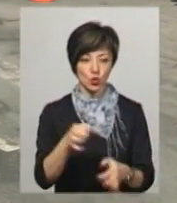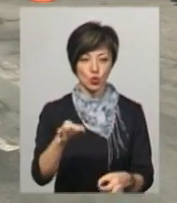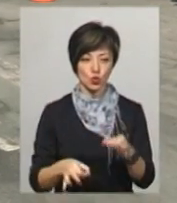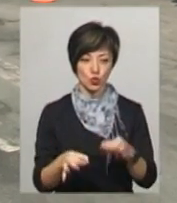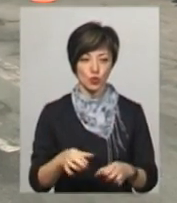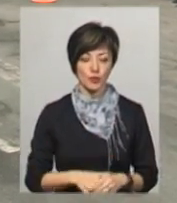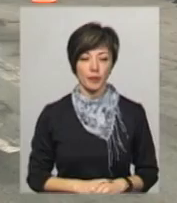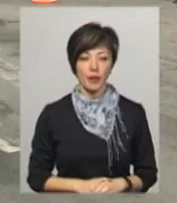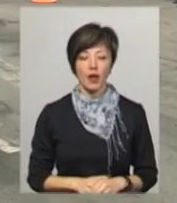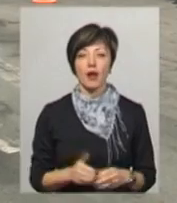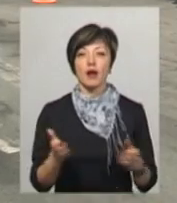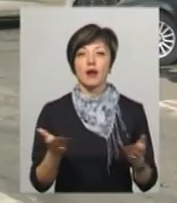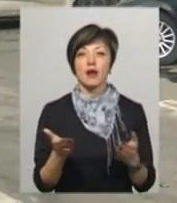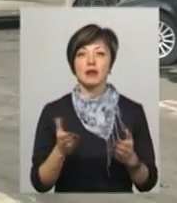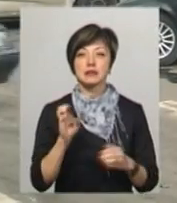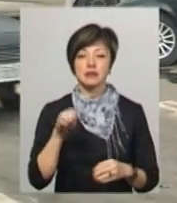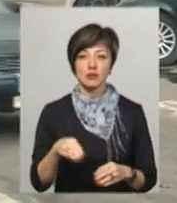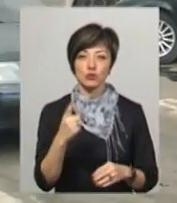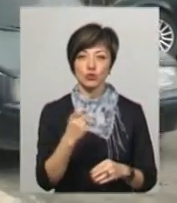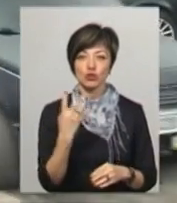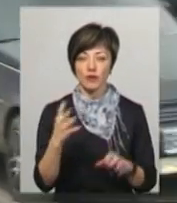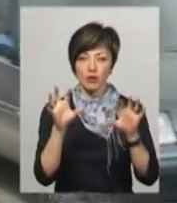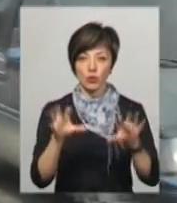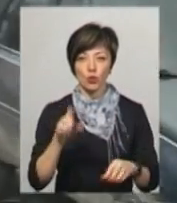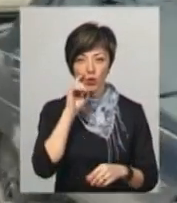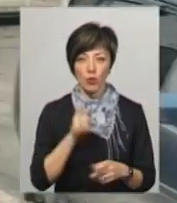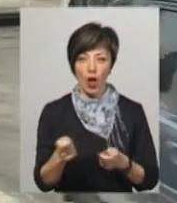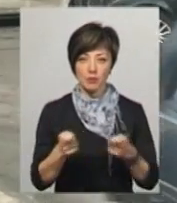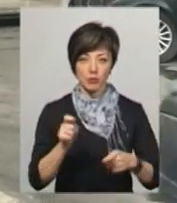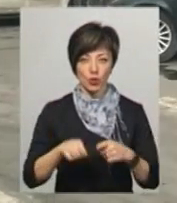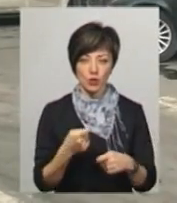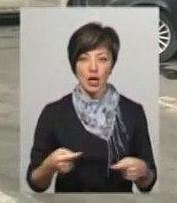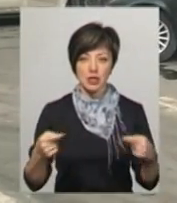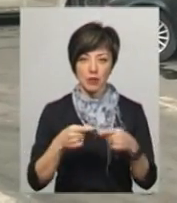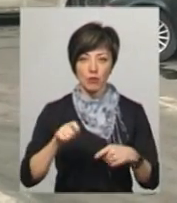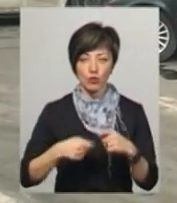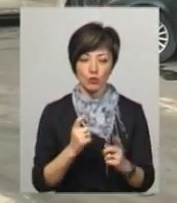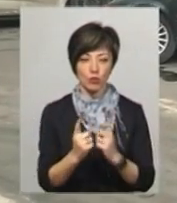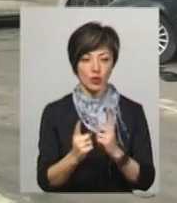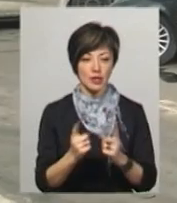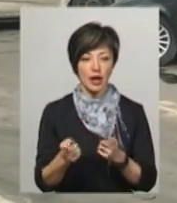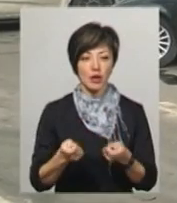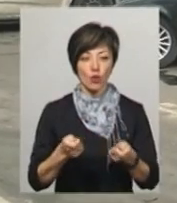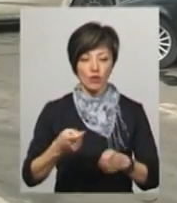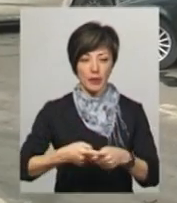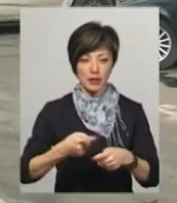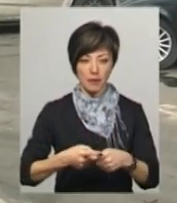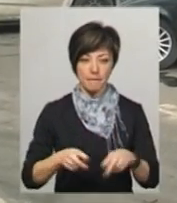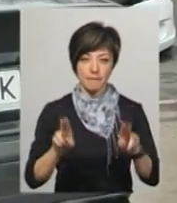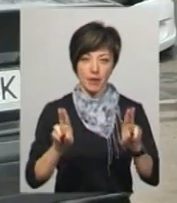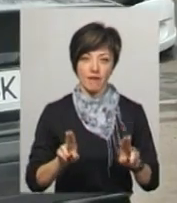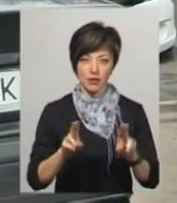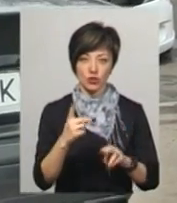Все. Яка стаття інкримінується? Стаття 124 Кодексу України про адмінправопорушення, а саме порушення проїзду регульованих перехрестів. Пункт правил